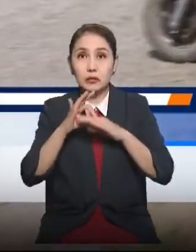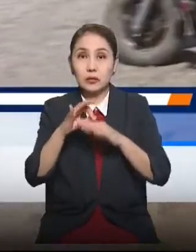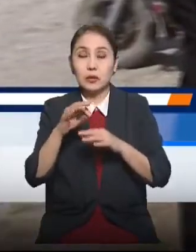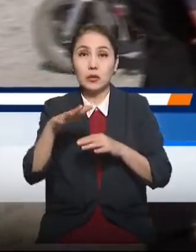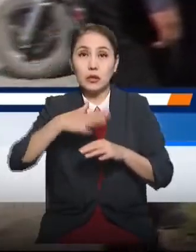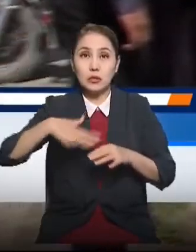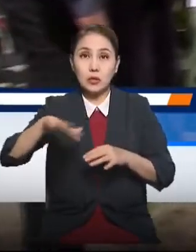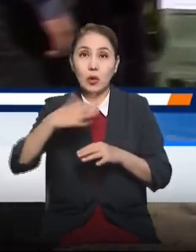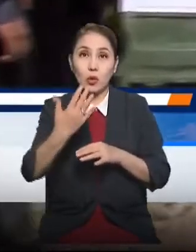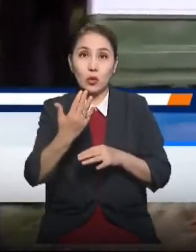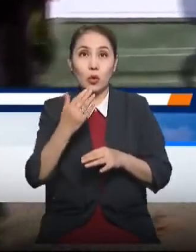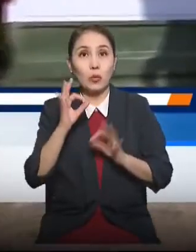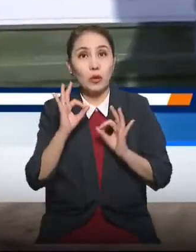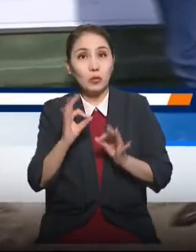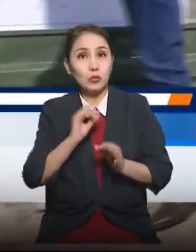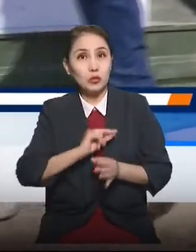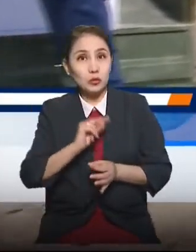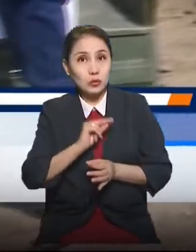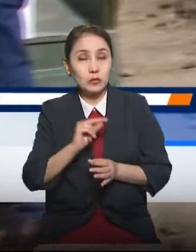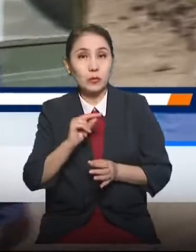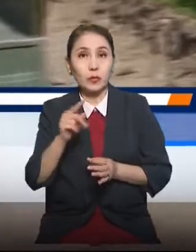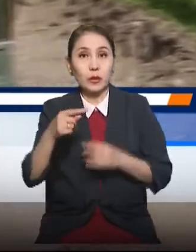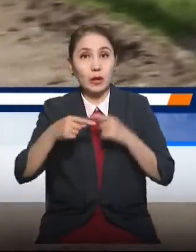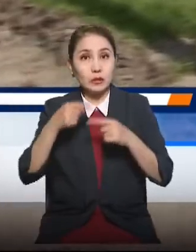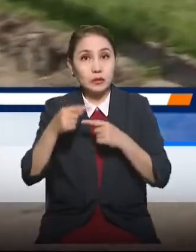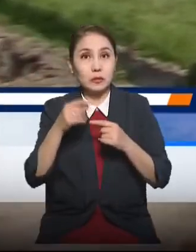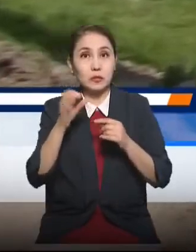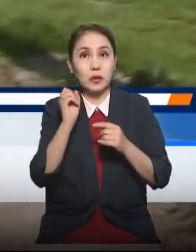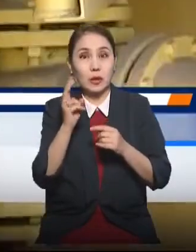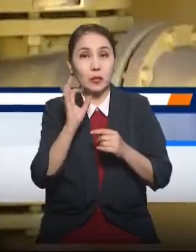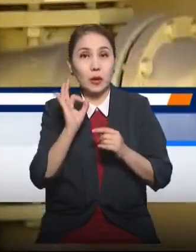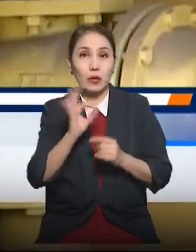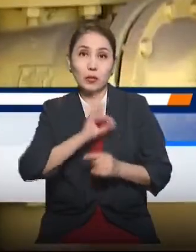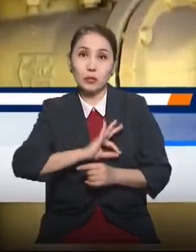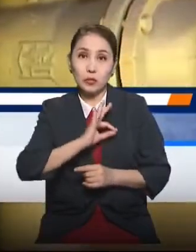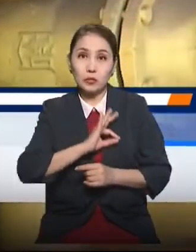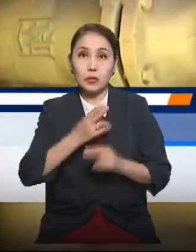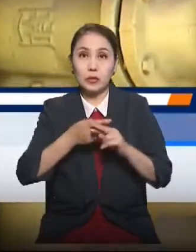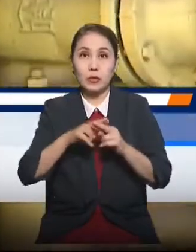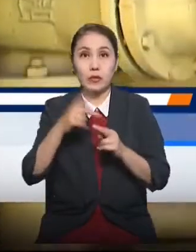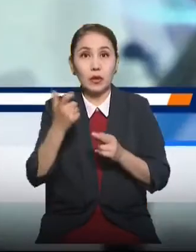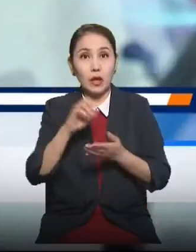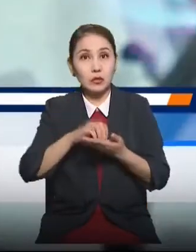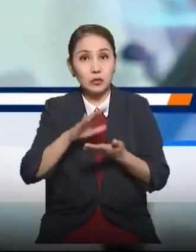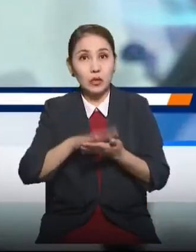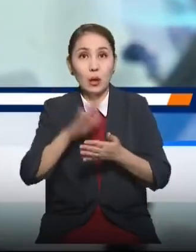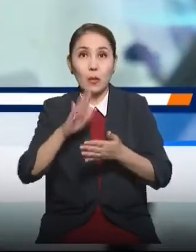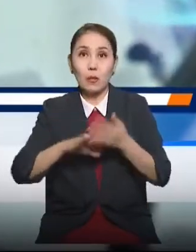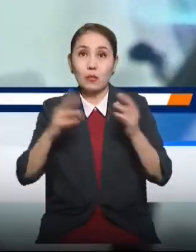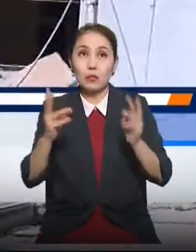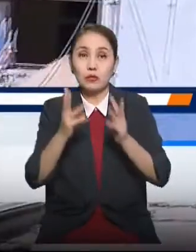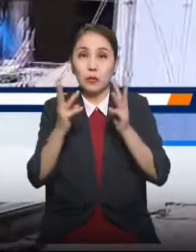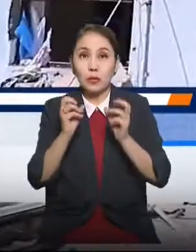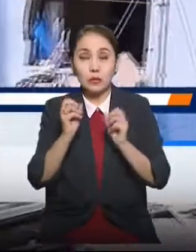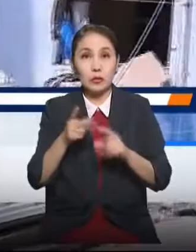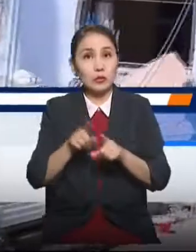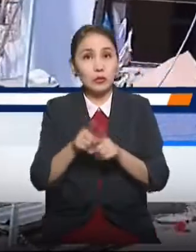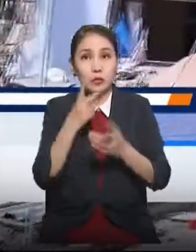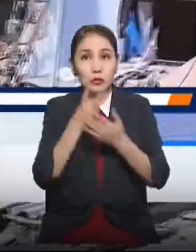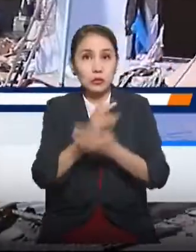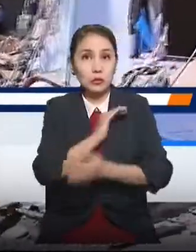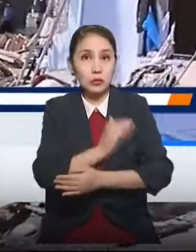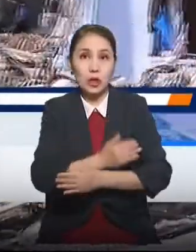населения о ее преимуществах. Особый акцент ставится на соблюдение правил пользования приборами учета газа, пожарной безопасности. Но, несмотря на усилия,